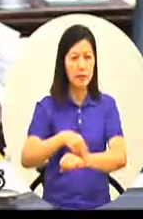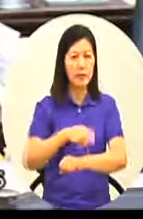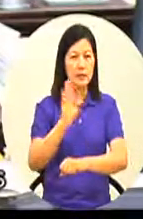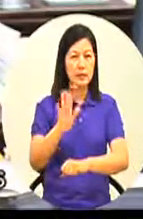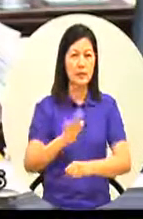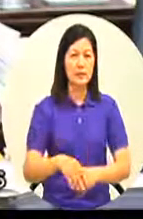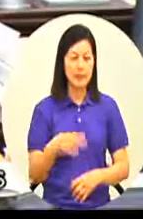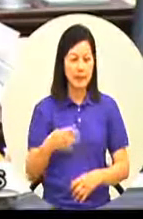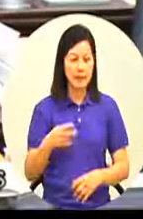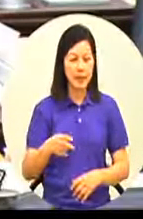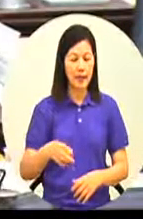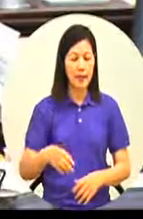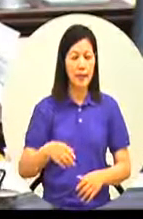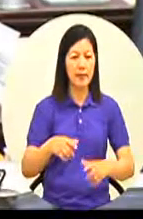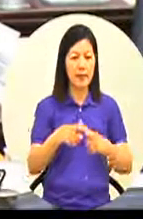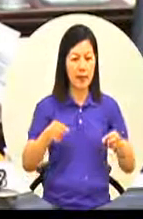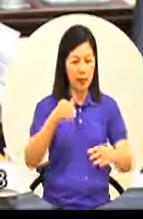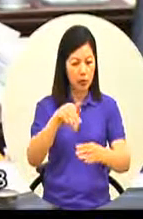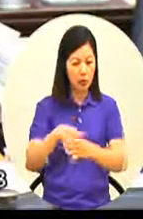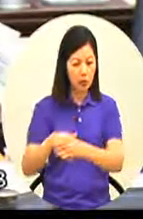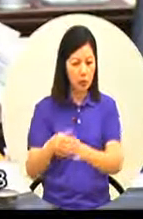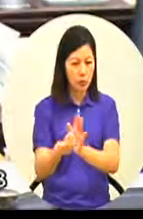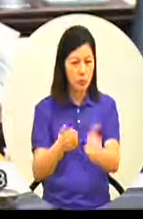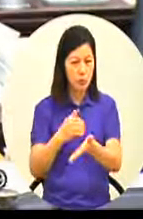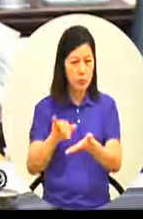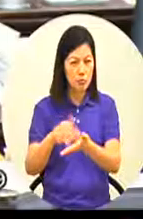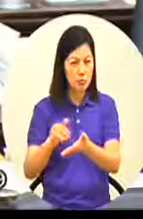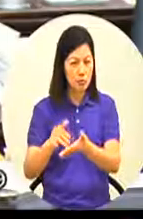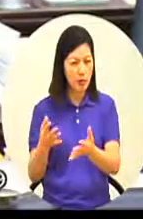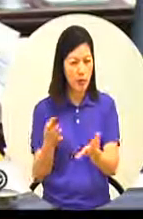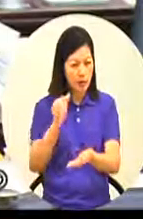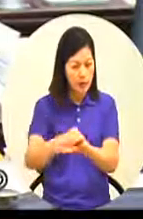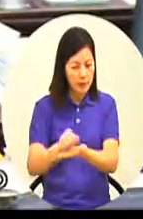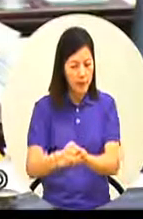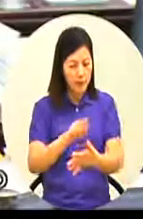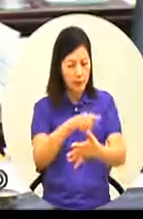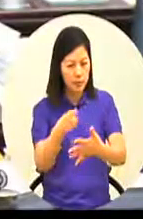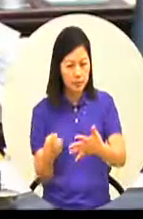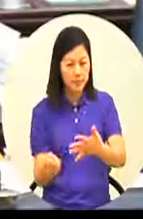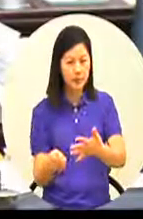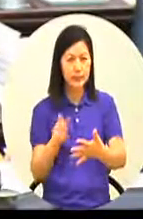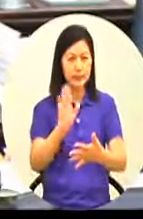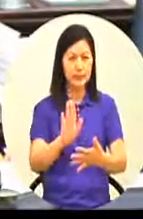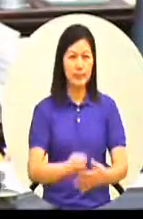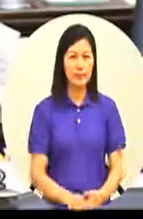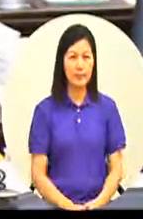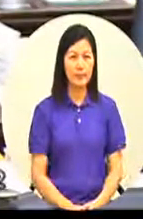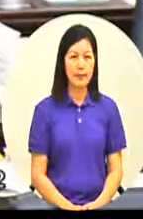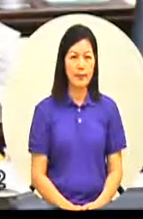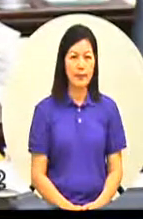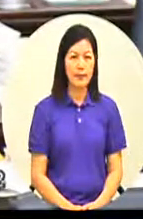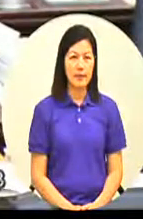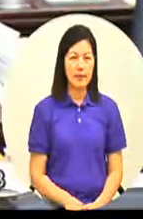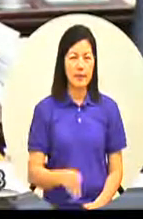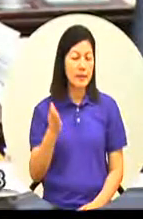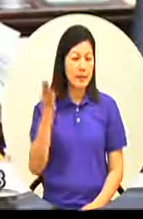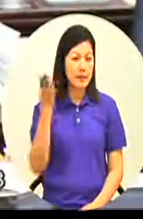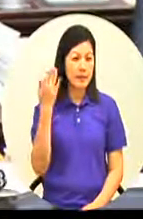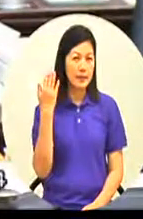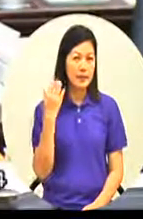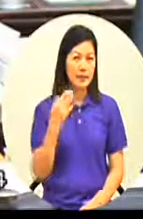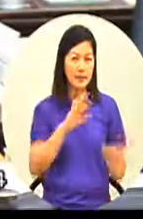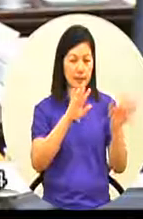还要经由投票决定预算支出的优先顺序哦。那所以以这个来说，跟我们过去